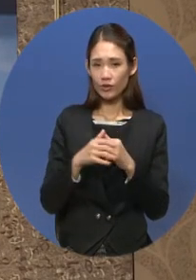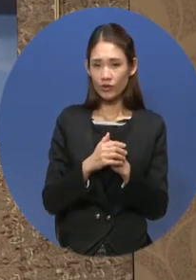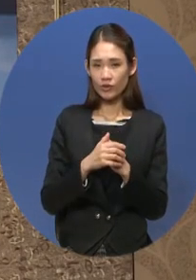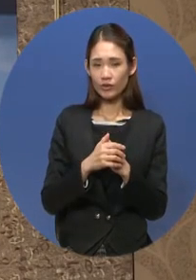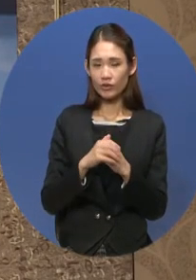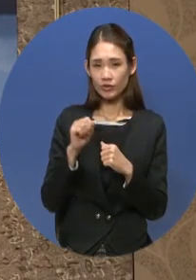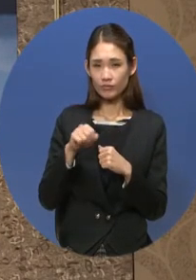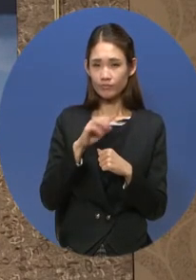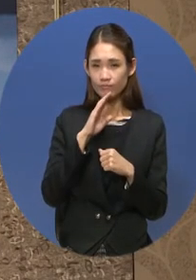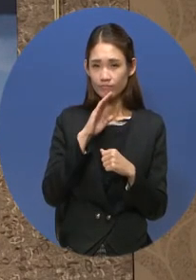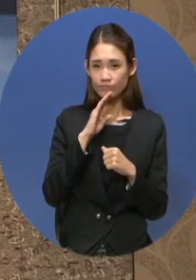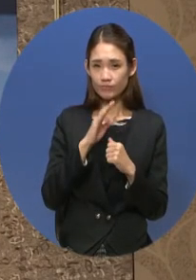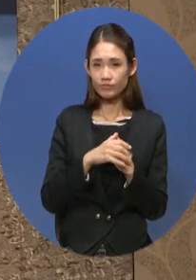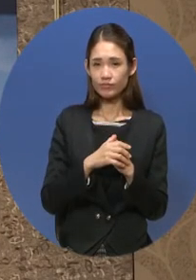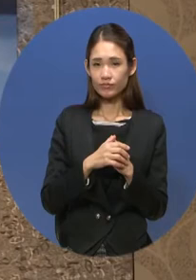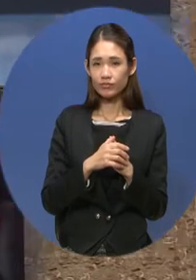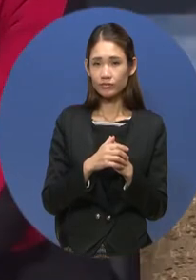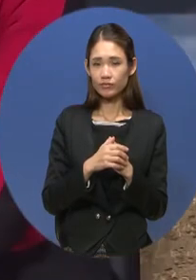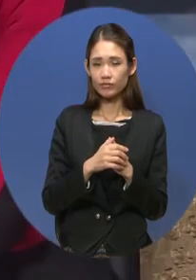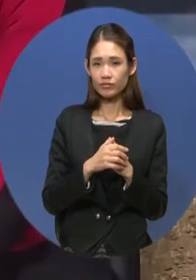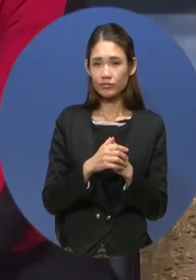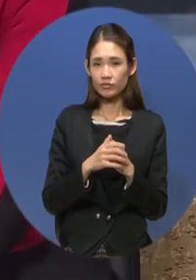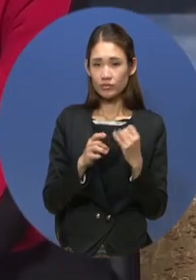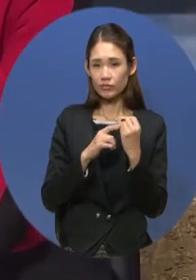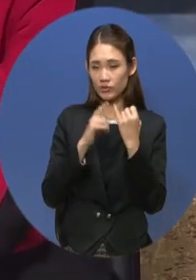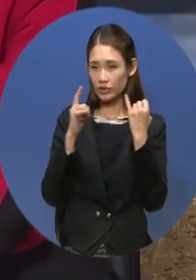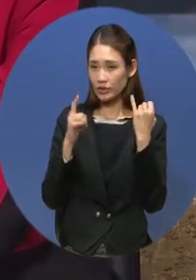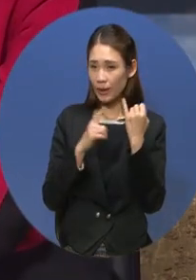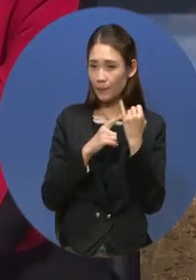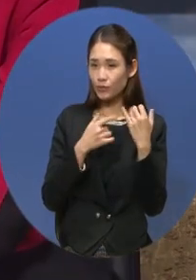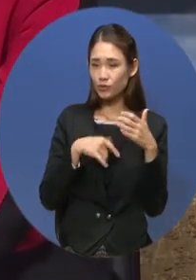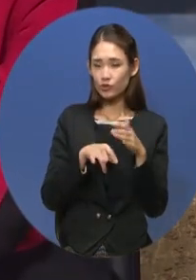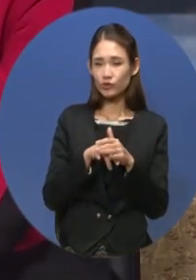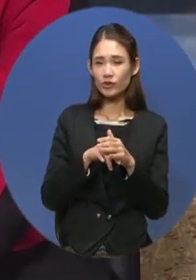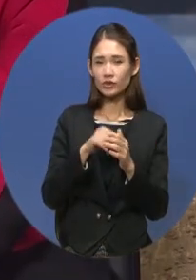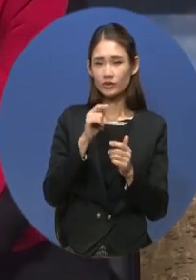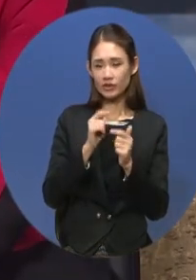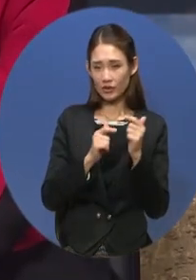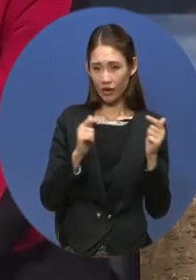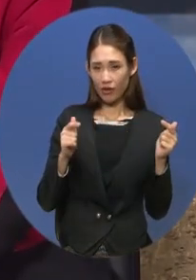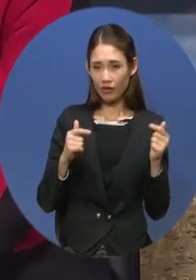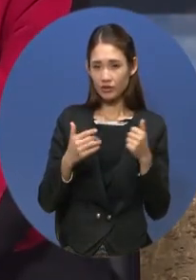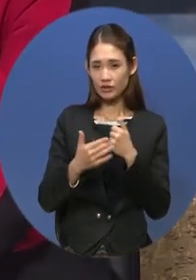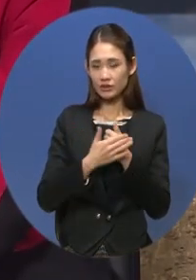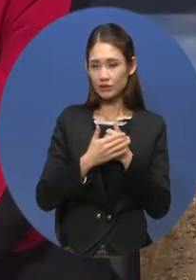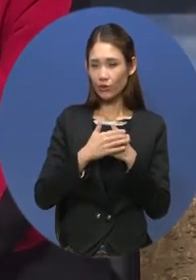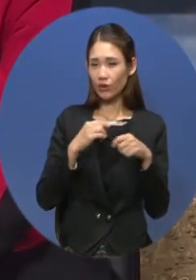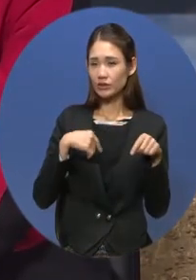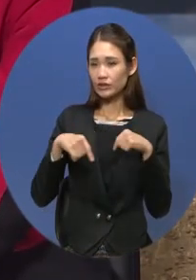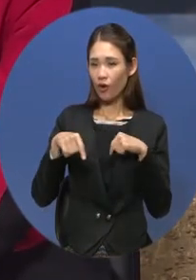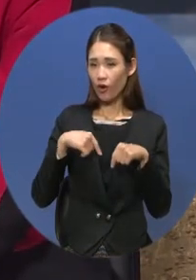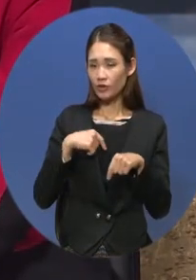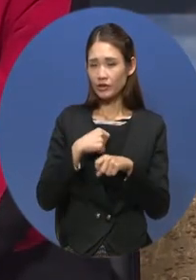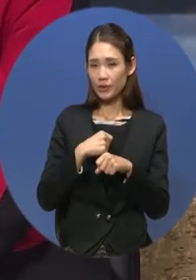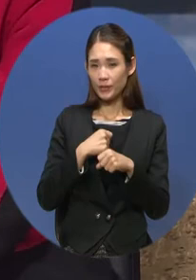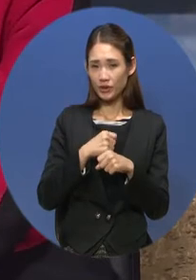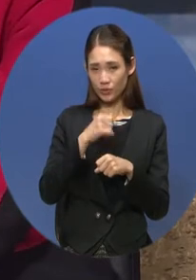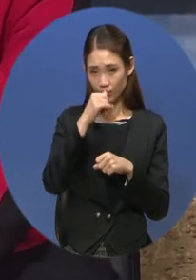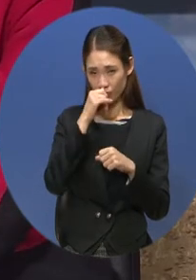공공기관에서. 그러니까 임산부를 위해서 이제 다양한 이런 지원 정책을 갖고